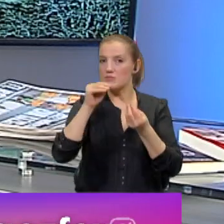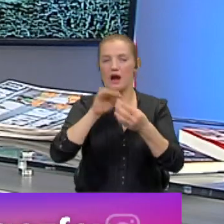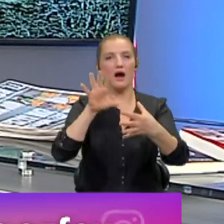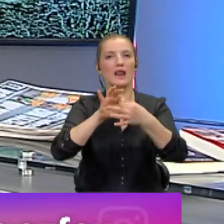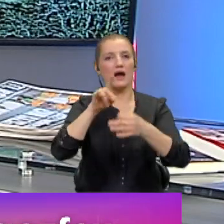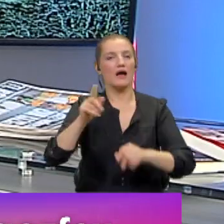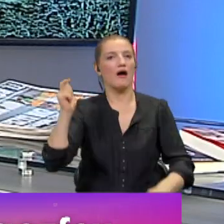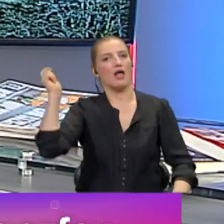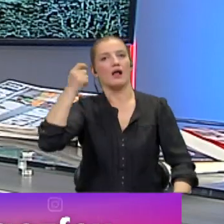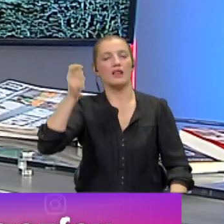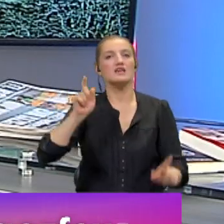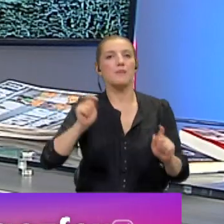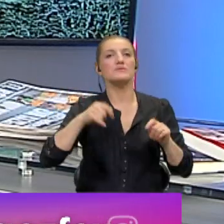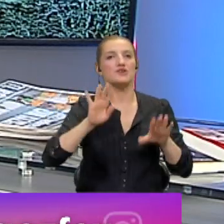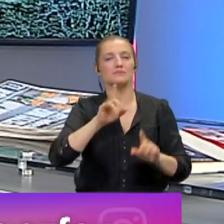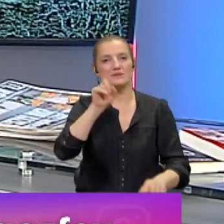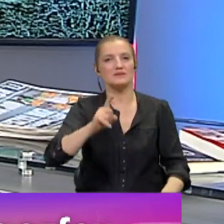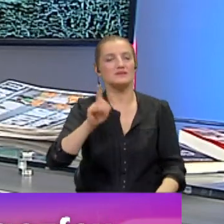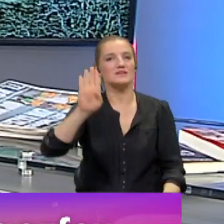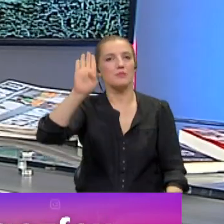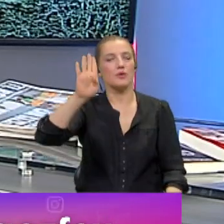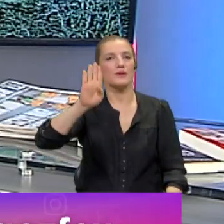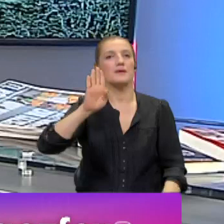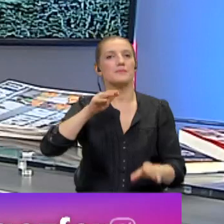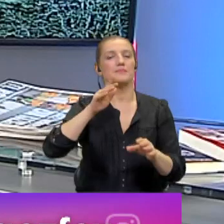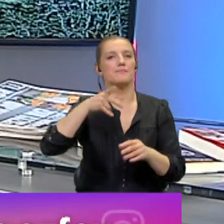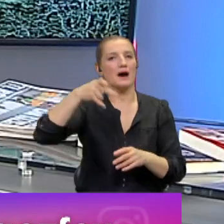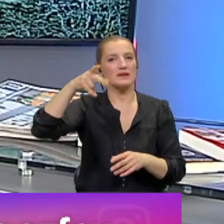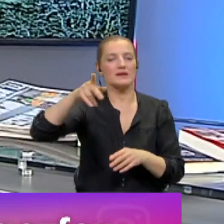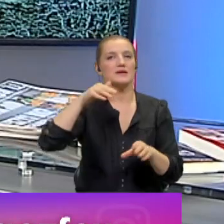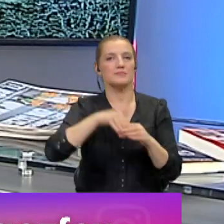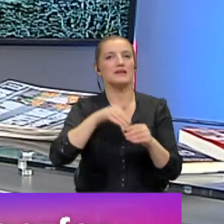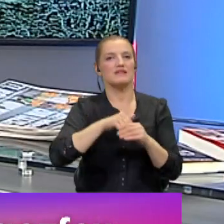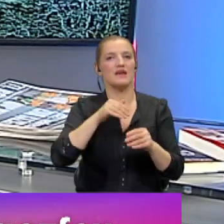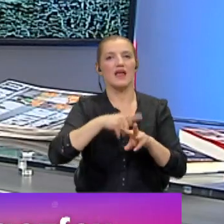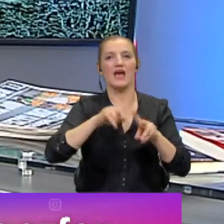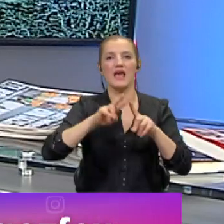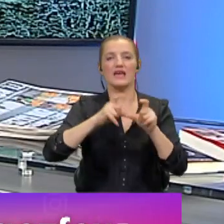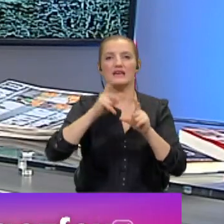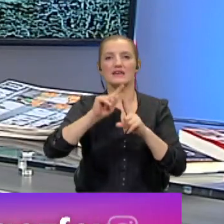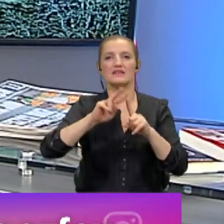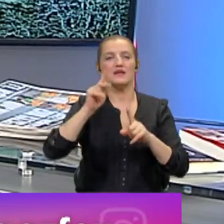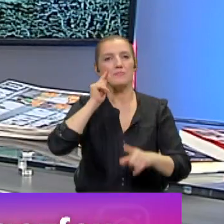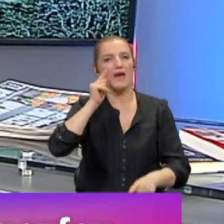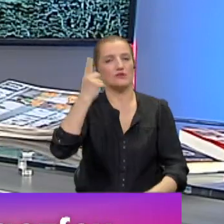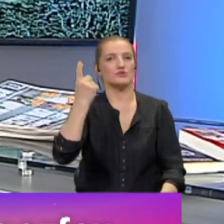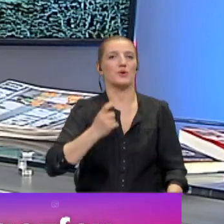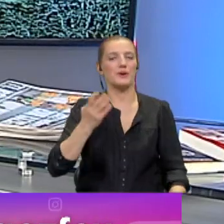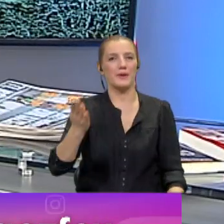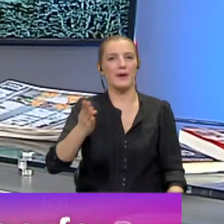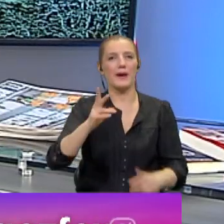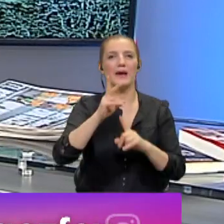Cebir halay çekmeyecek misiniz diye Demokrat Parti Milletvekili Cemal enginyurt ta soruyordu henüz o halıyı göremedik